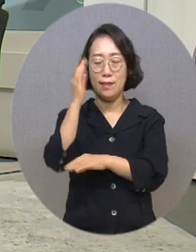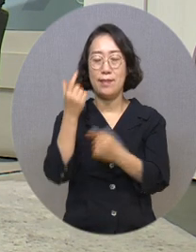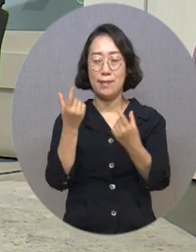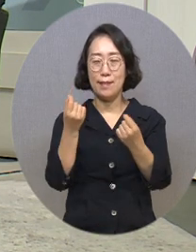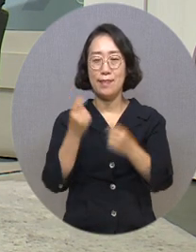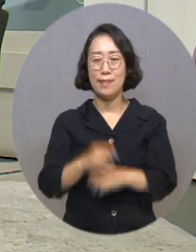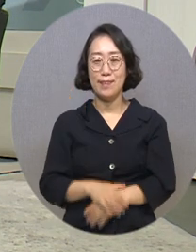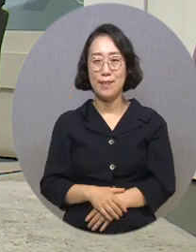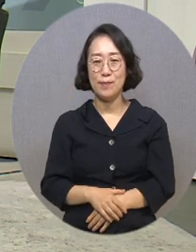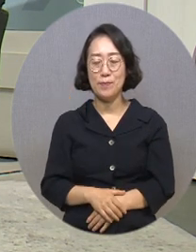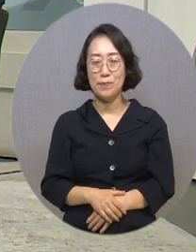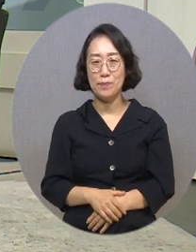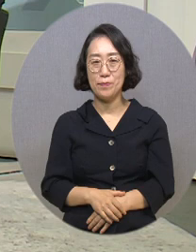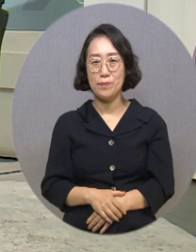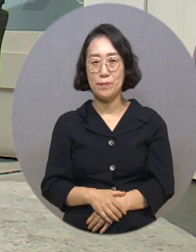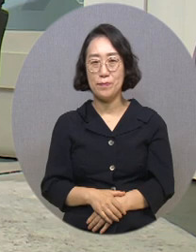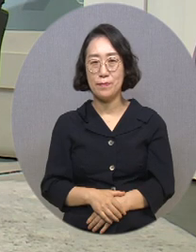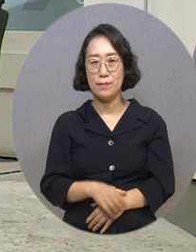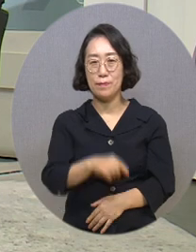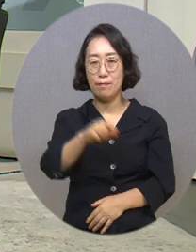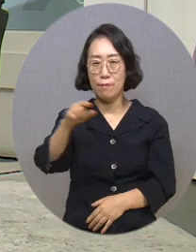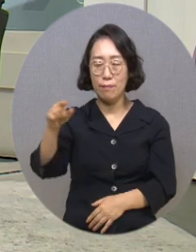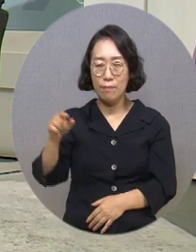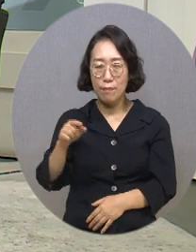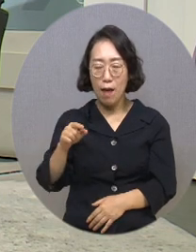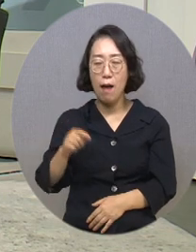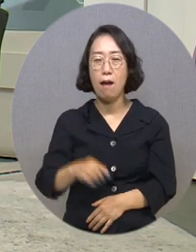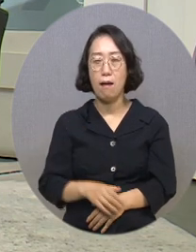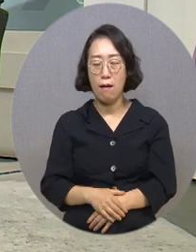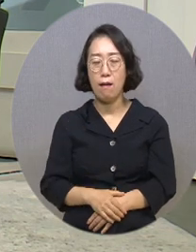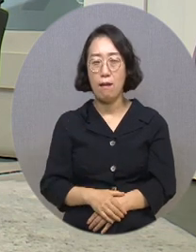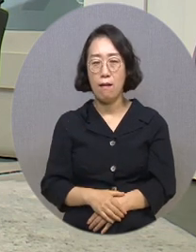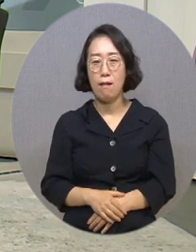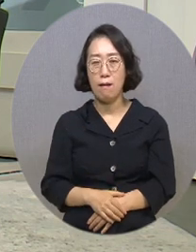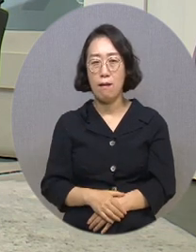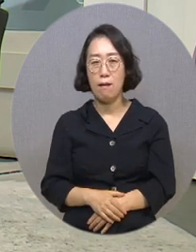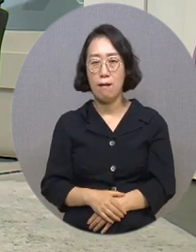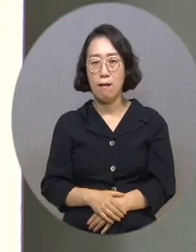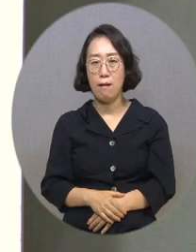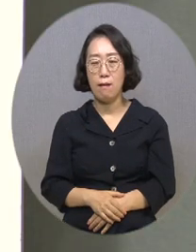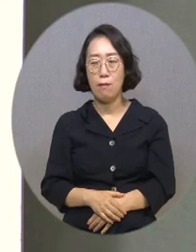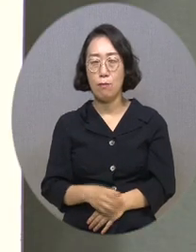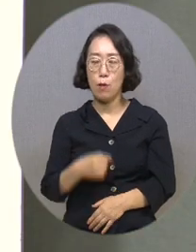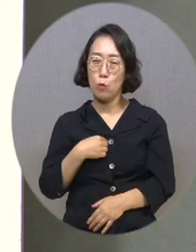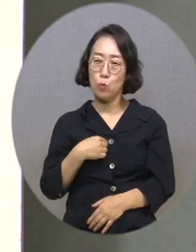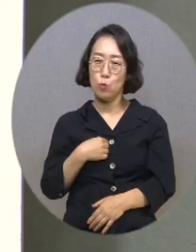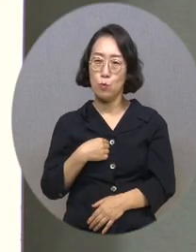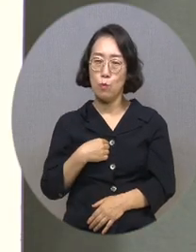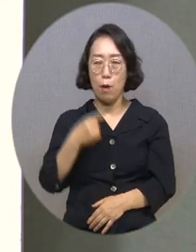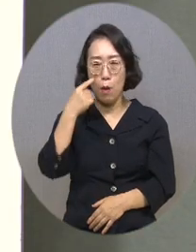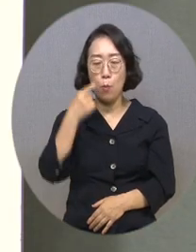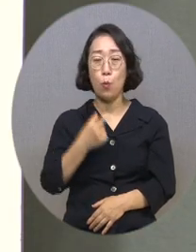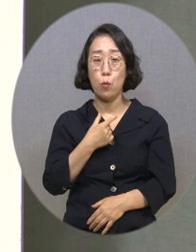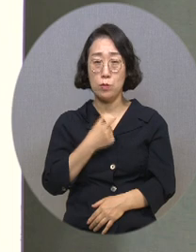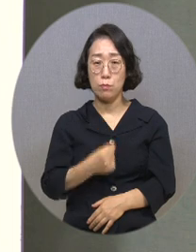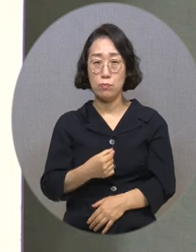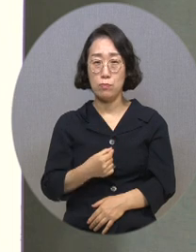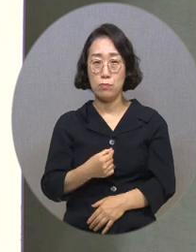맞아요. 이제 그런 얘기를 듣다 보면은 나도 좀 해보고